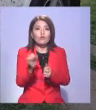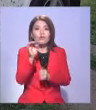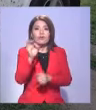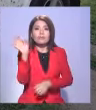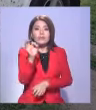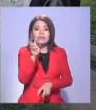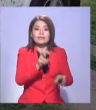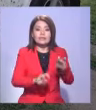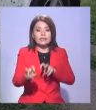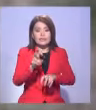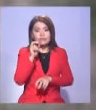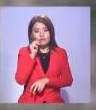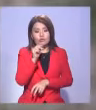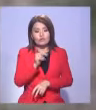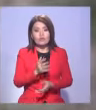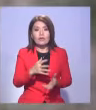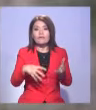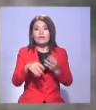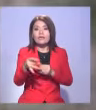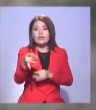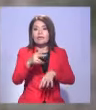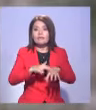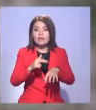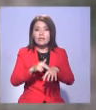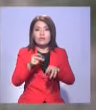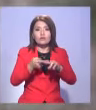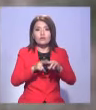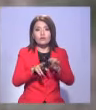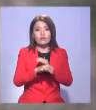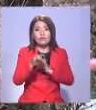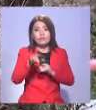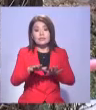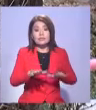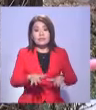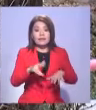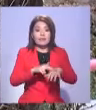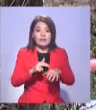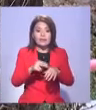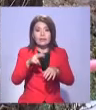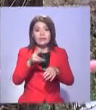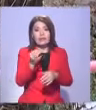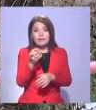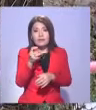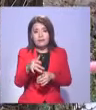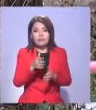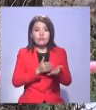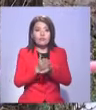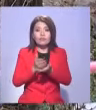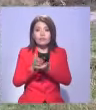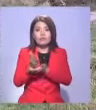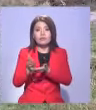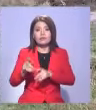жедел іздестіру жұмыстары жүргізіліп жатыр. Барлық аудандық полиция бөлімшелері мен көршілес аймақтардағы полиция департаменттеріне бағыт-бағдар